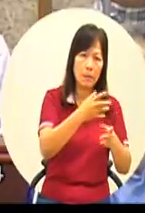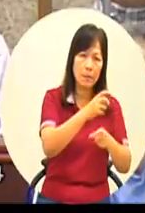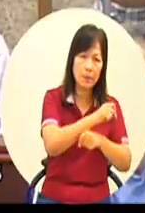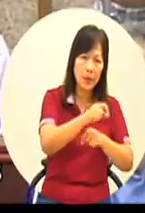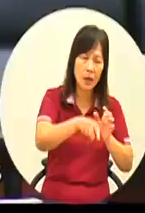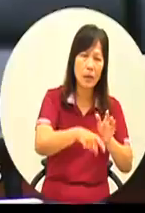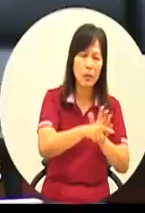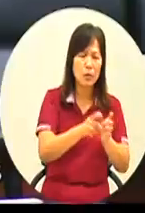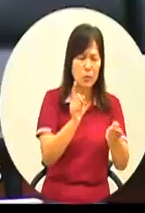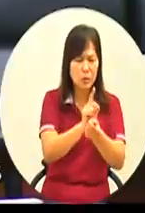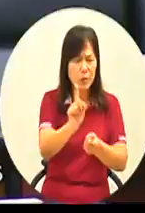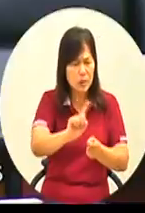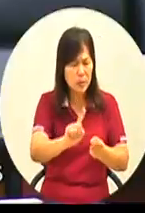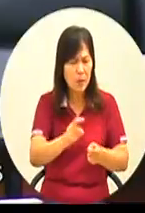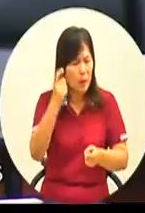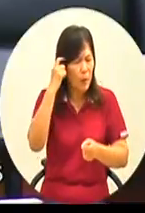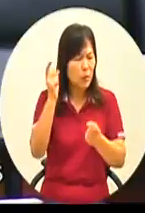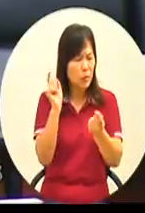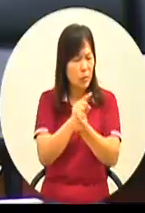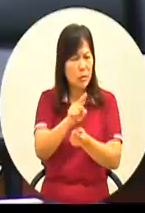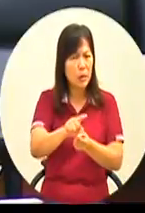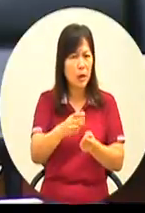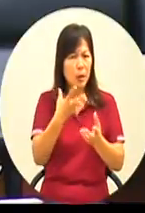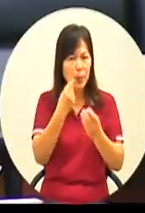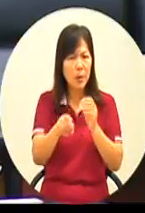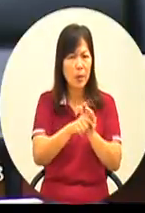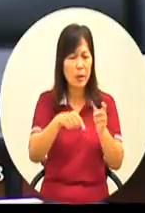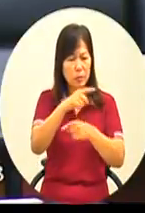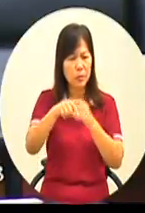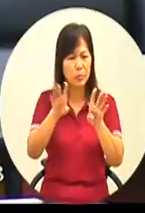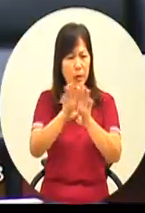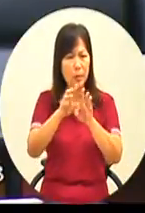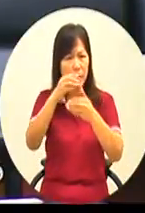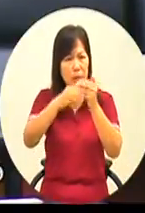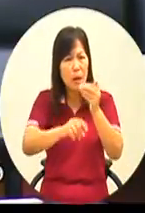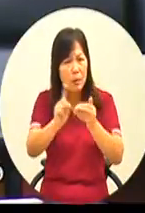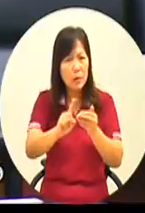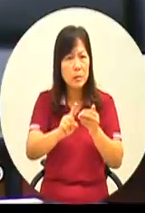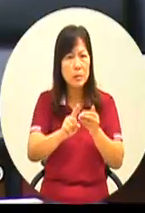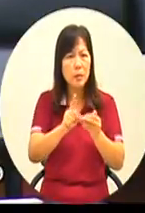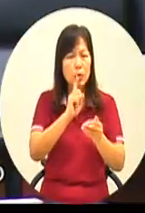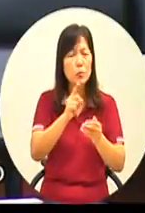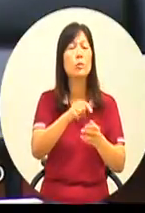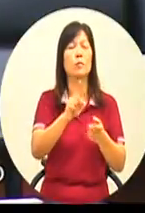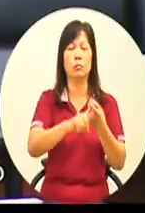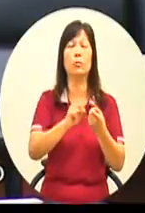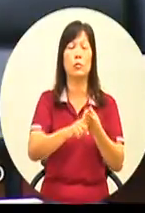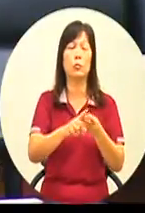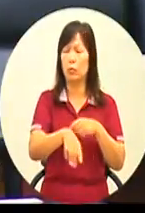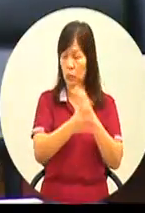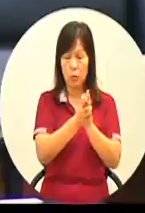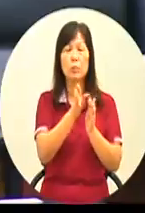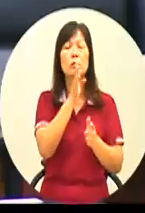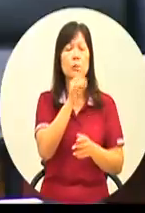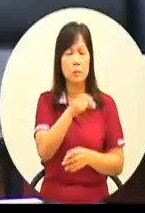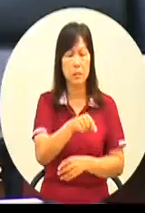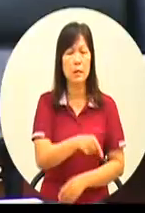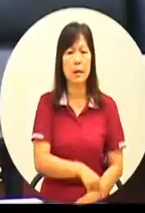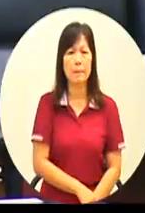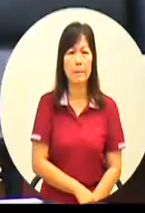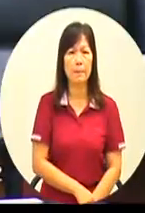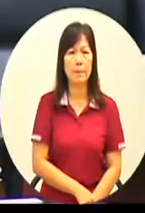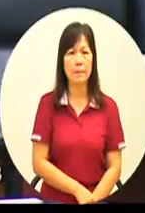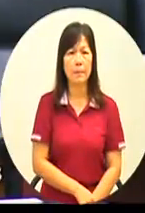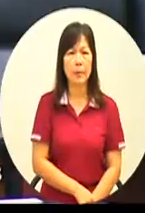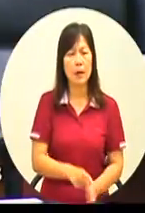然不晓得什么叫做宣传门条款。你所说的都是了，你所说的都是了。所以